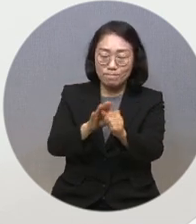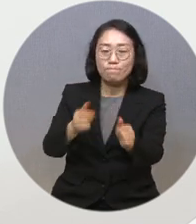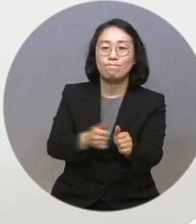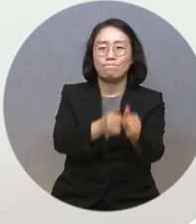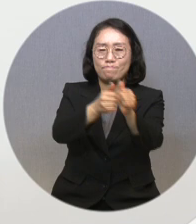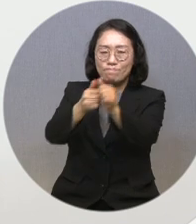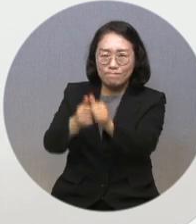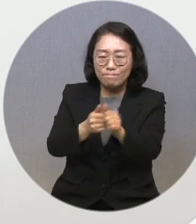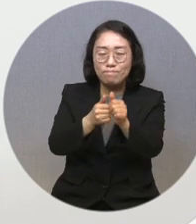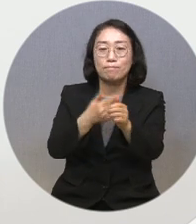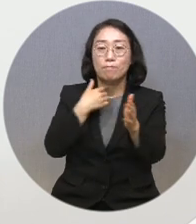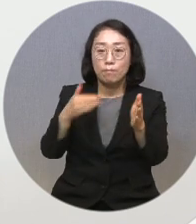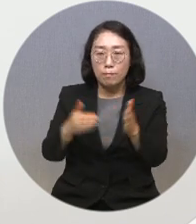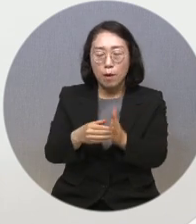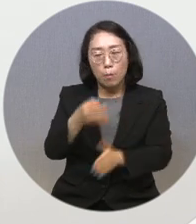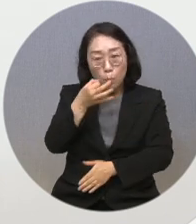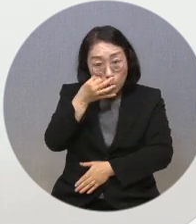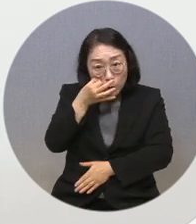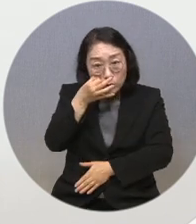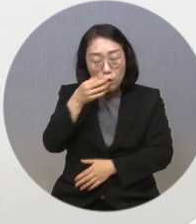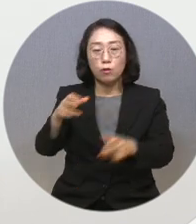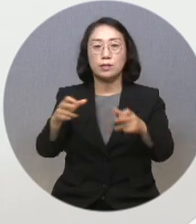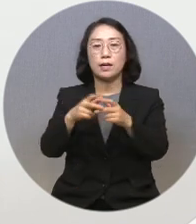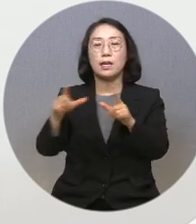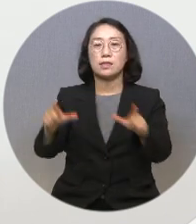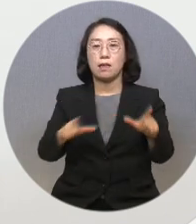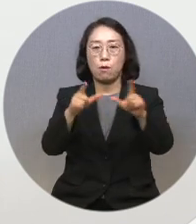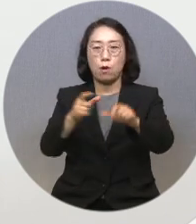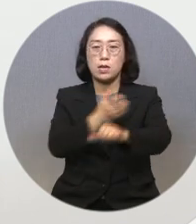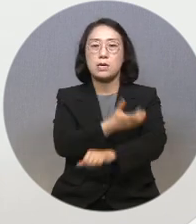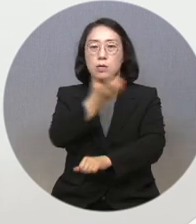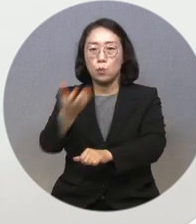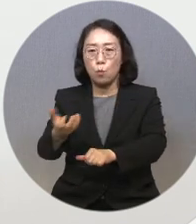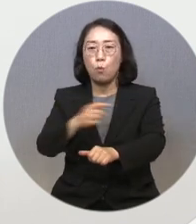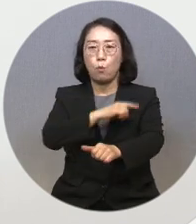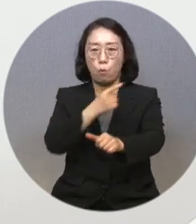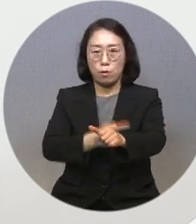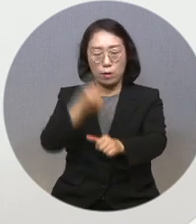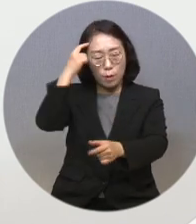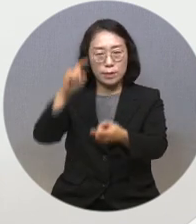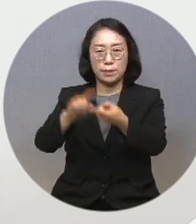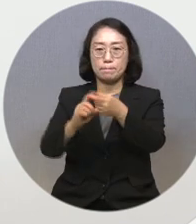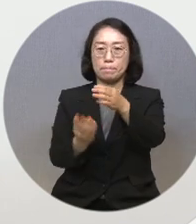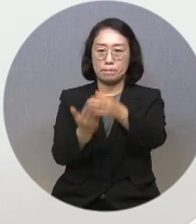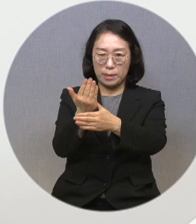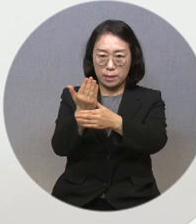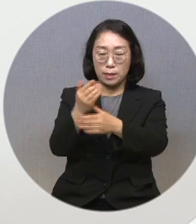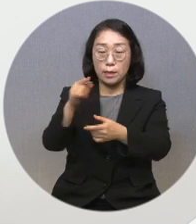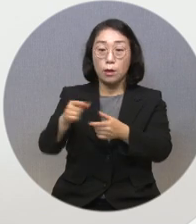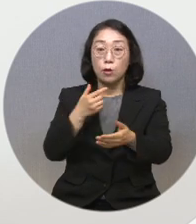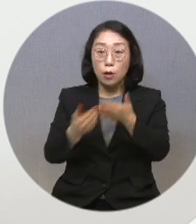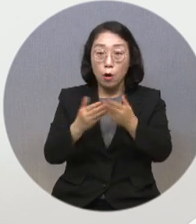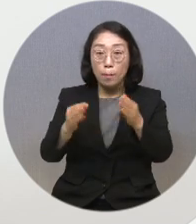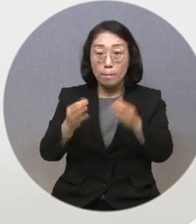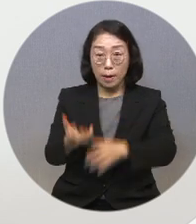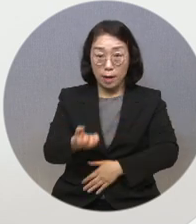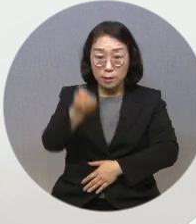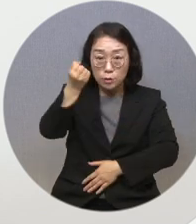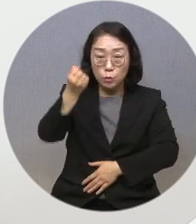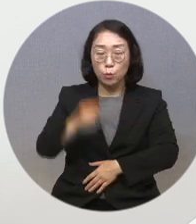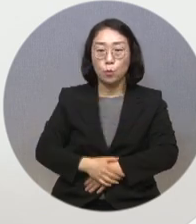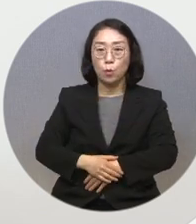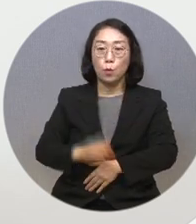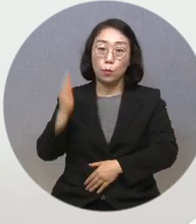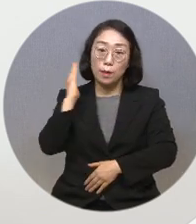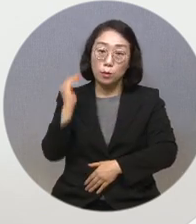활동하면서 장애인의 생활 특히 장애인의 이동권 외관의 많은 관심을 갖게 되었습니다 이러한 경험을 바탕으로 윤서를